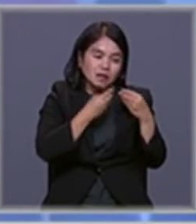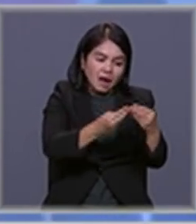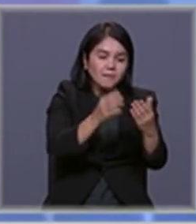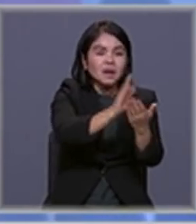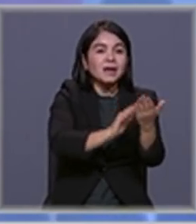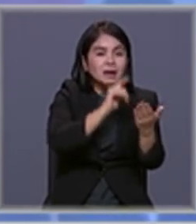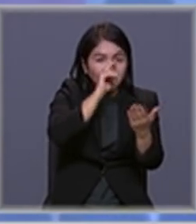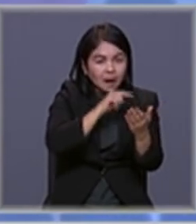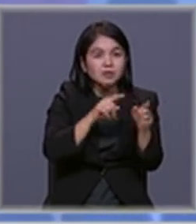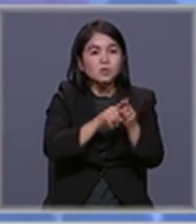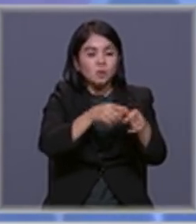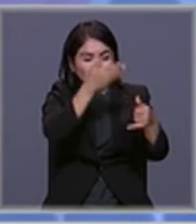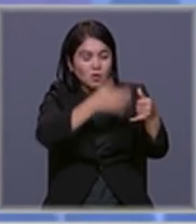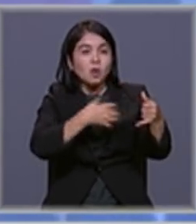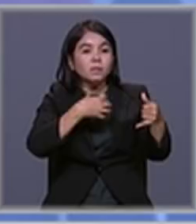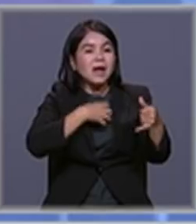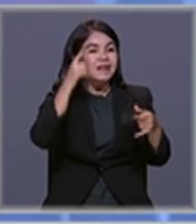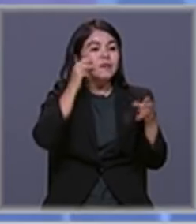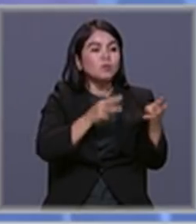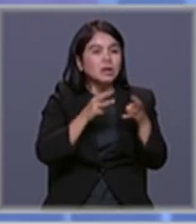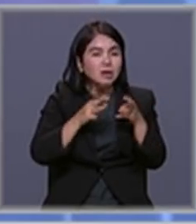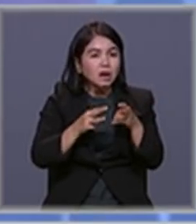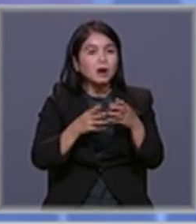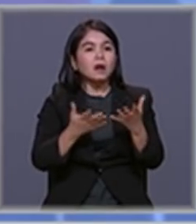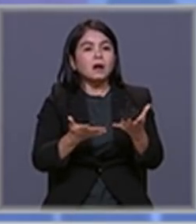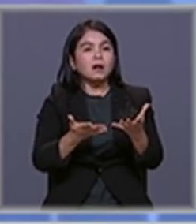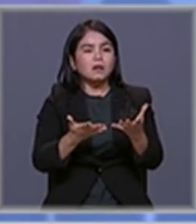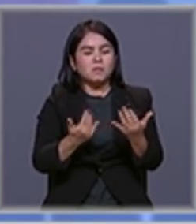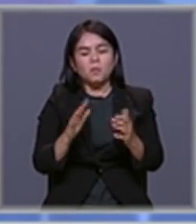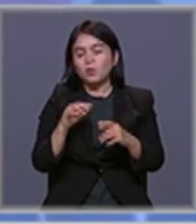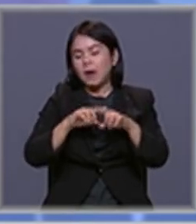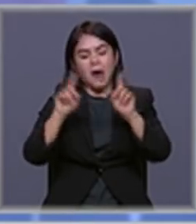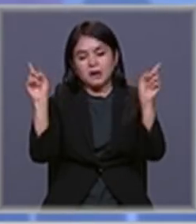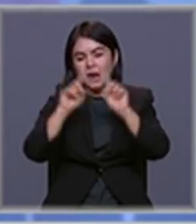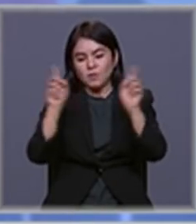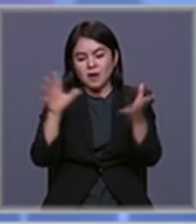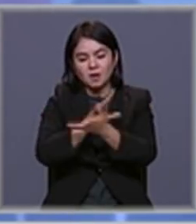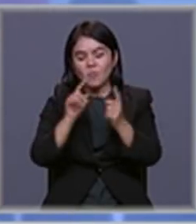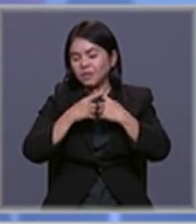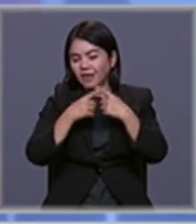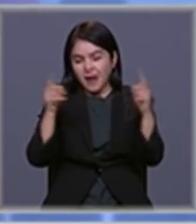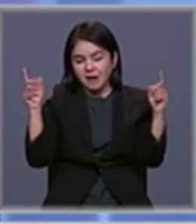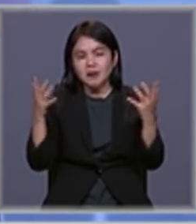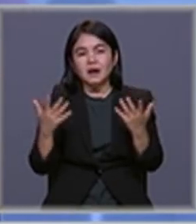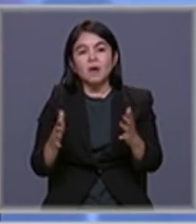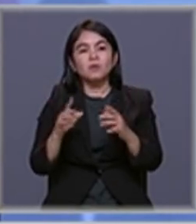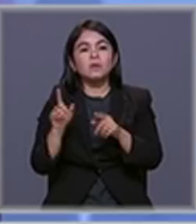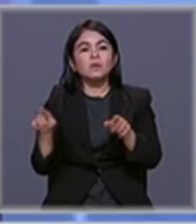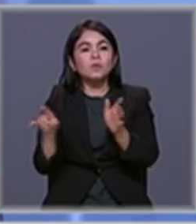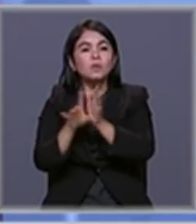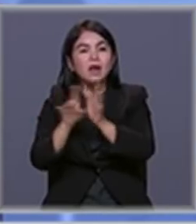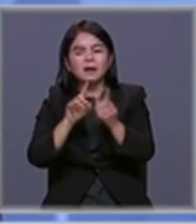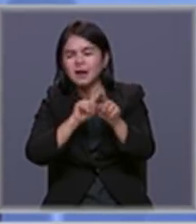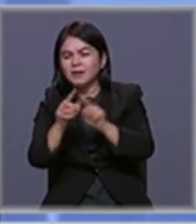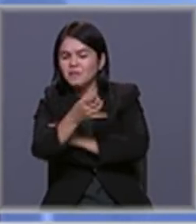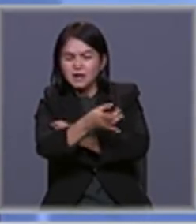อะไรนั่นคือว่านี่คือวิธีคิดแบบนี้ซึ่งมันหมดสมัยแล้วมันไม่มีแล้วนะมันก็เดี๋ยวมันก็จะมีบล็อกมั่